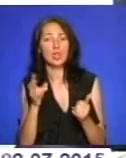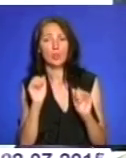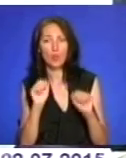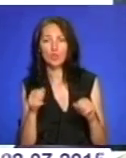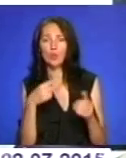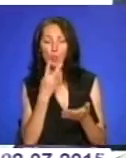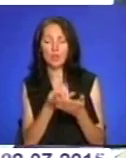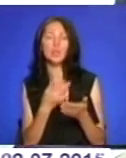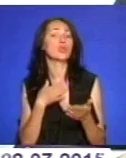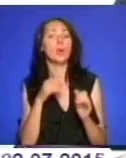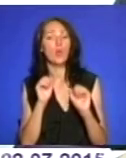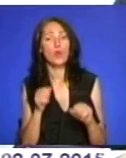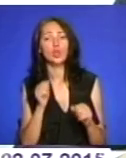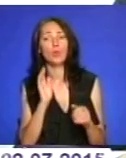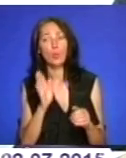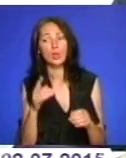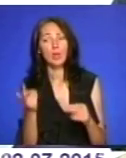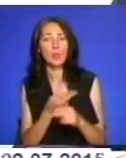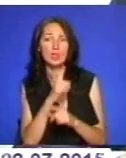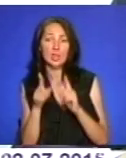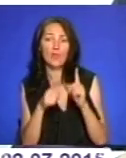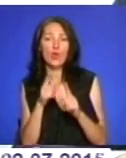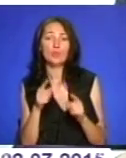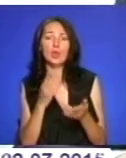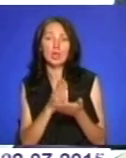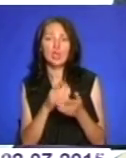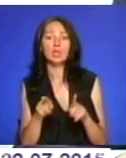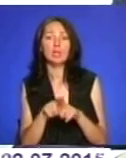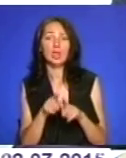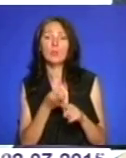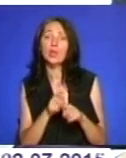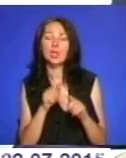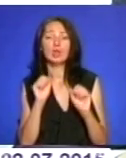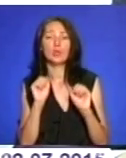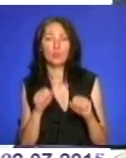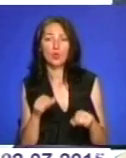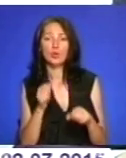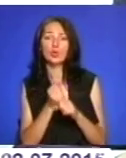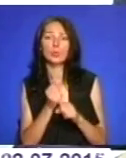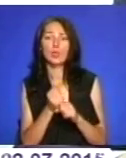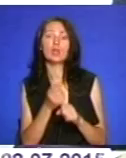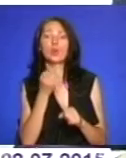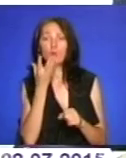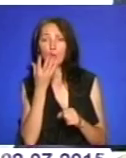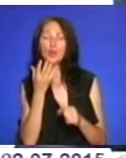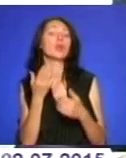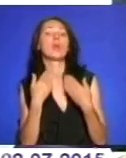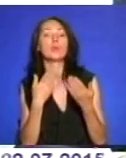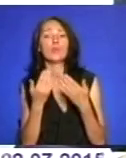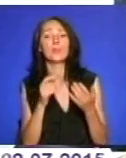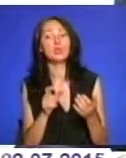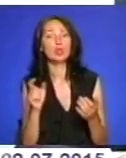бути і без реформ, і є такими, котрі здатні налагодити добру комунікацію з людьми